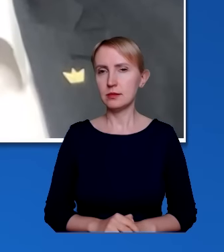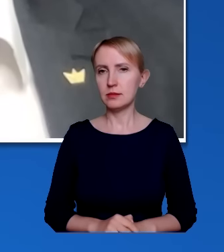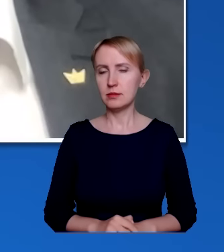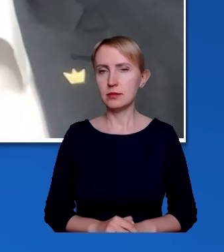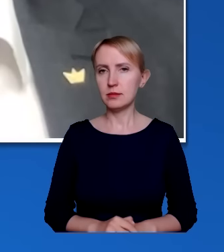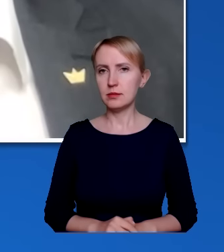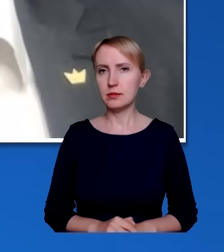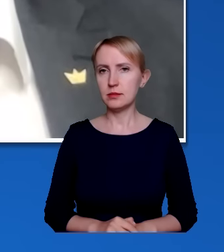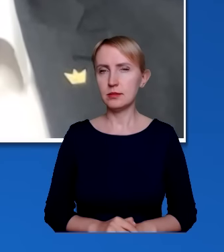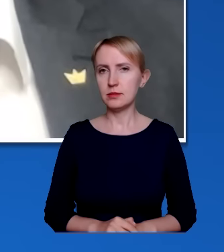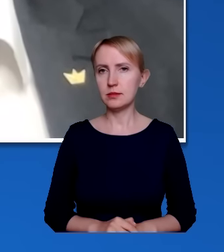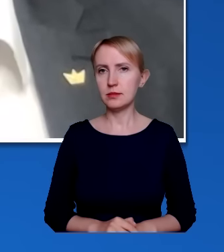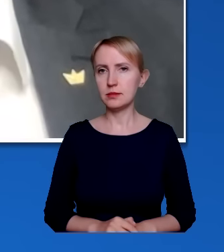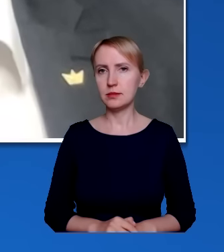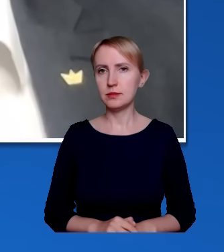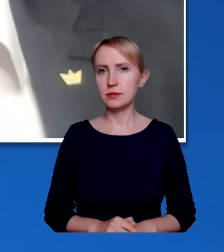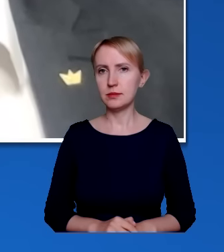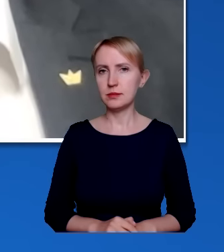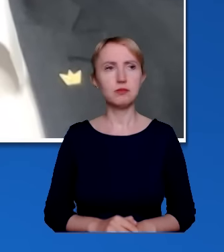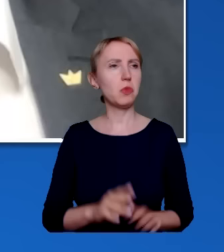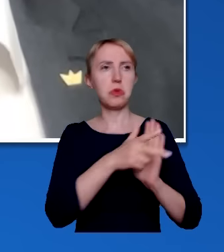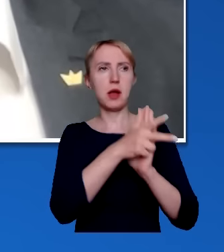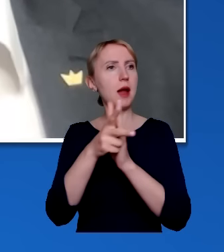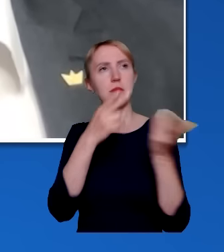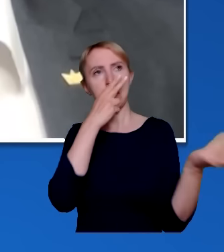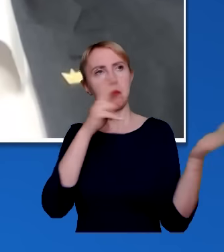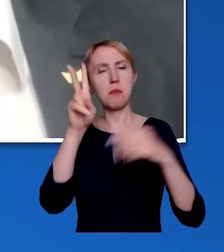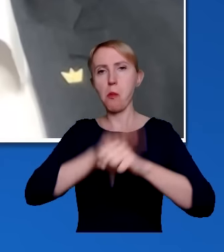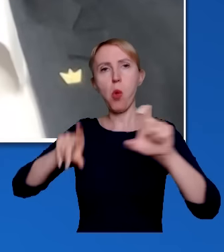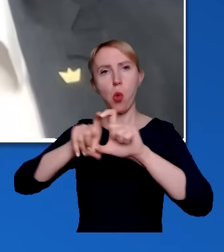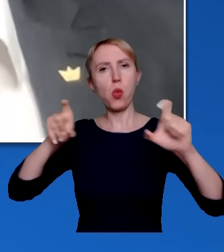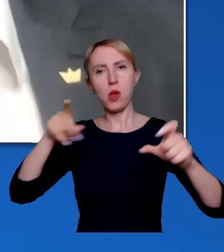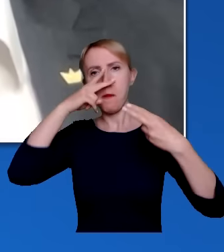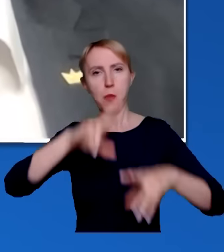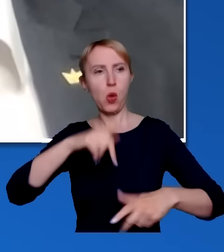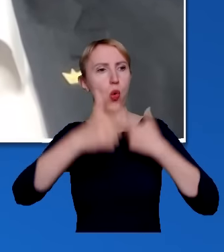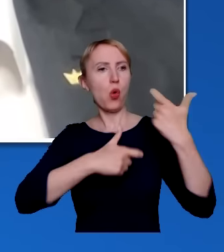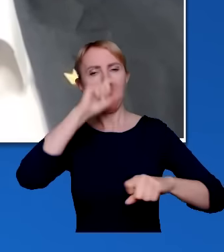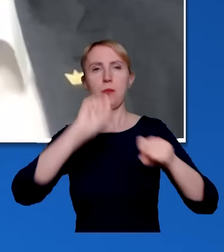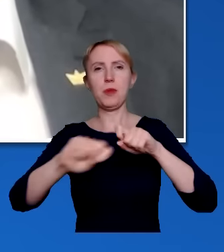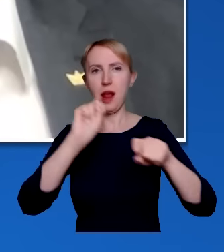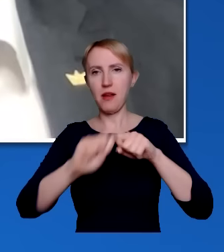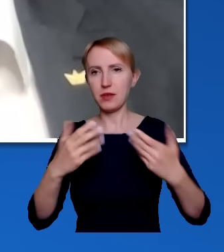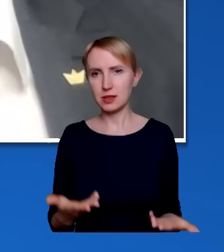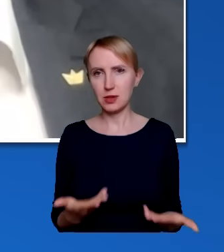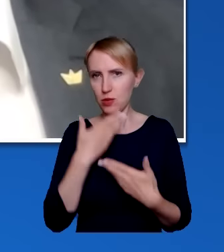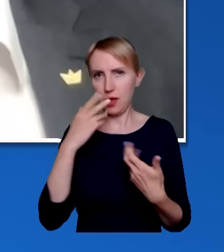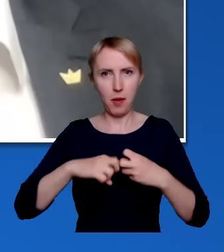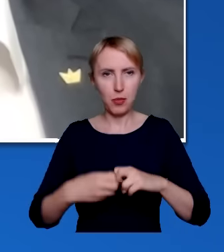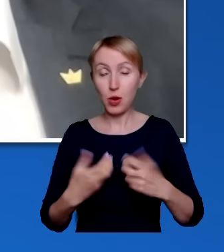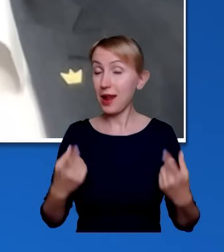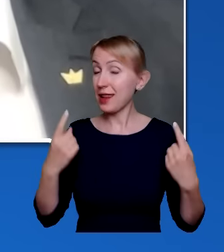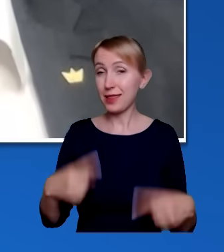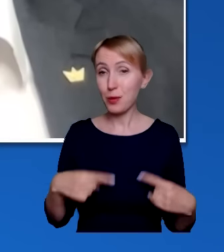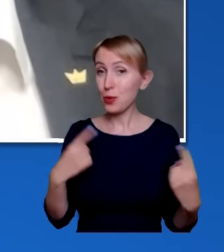poszedłby przy świetle kamer na komisariat policji i dokonał tego pomiaru No żaden problem tak się jednak nie stało